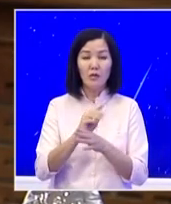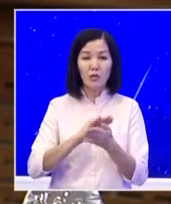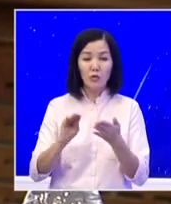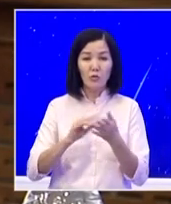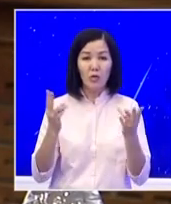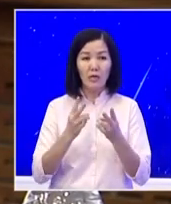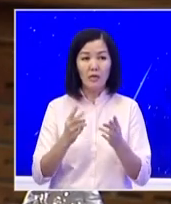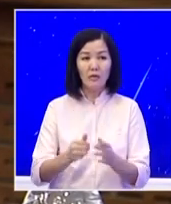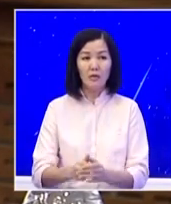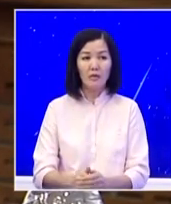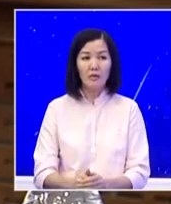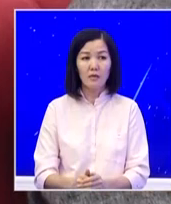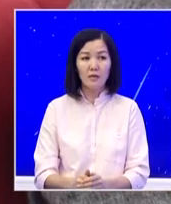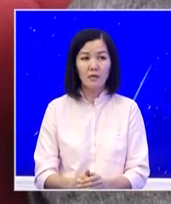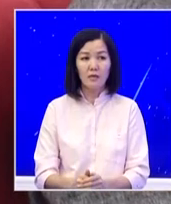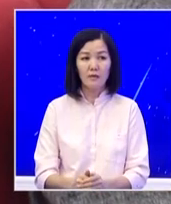ме?